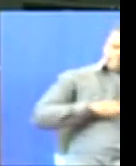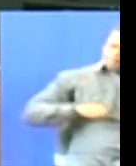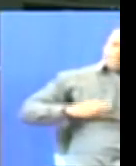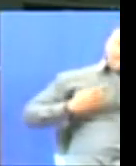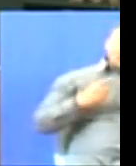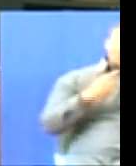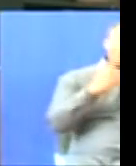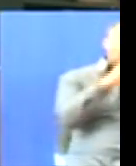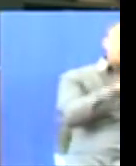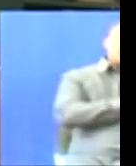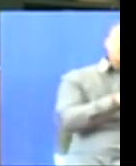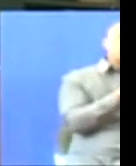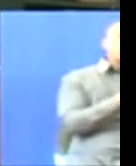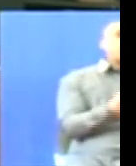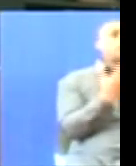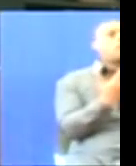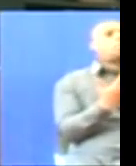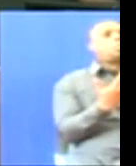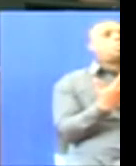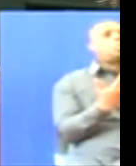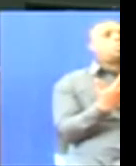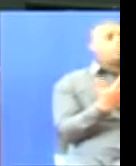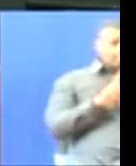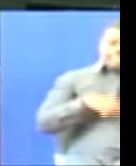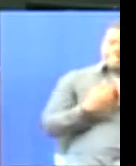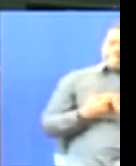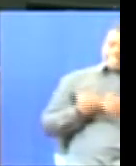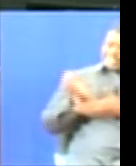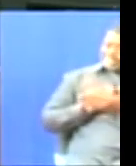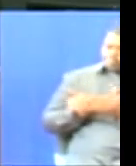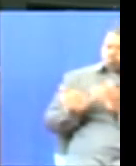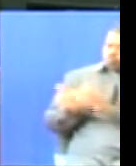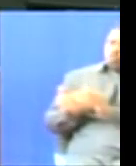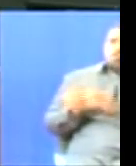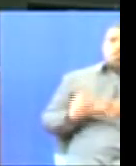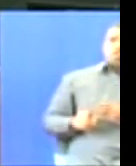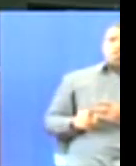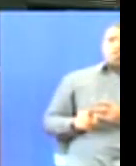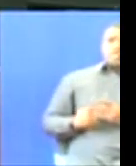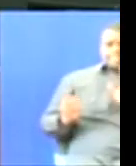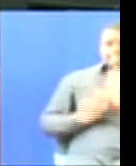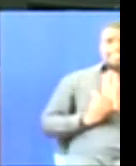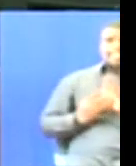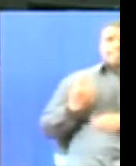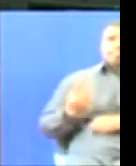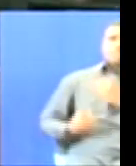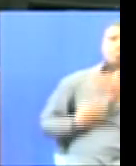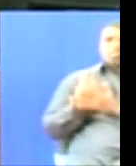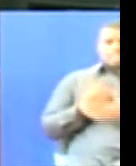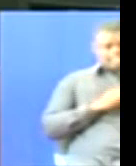1500 na ushe. Lakini kipo kipande kidogo tu cha kilomita zisizozidi 91 kutoka